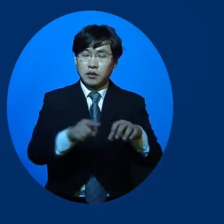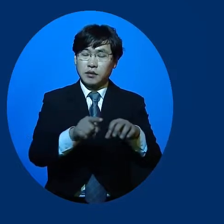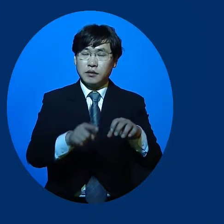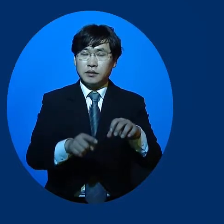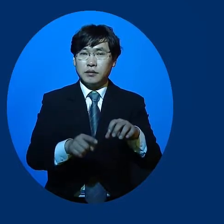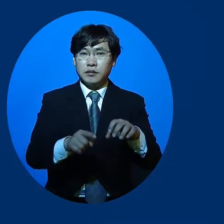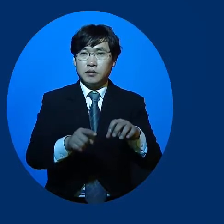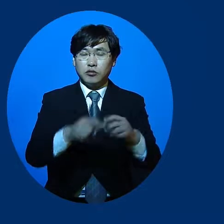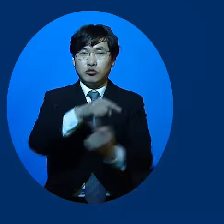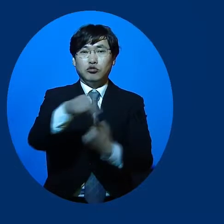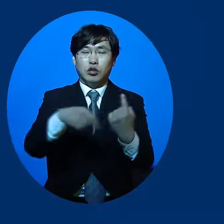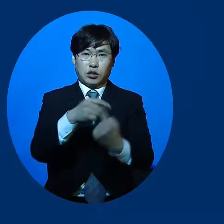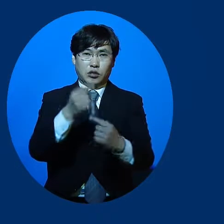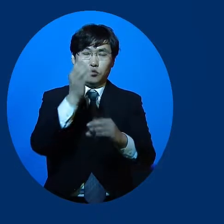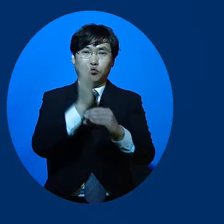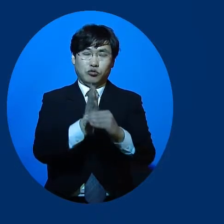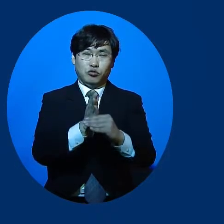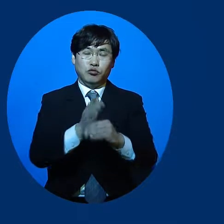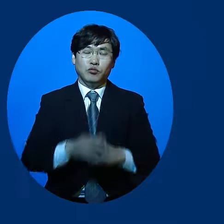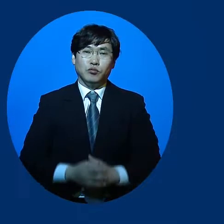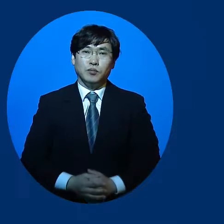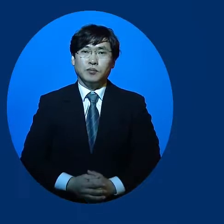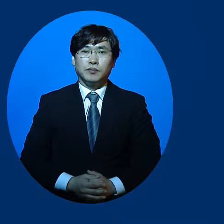1개가 있습니다.